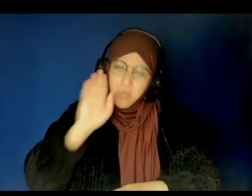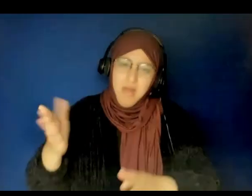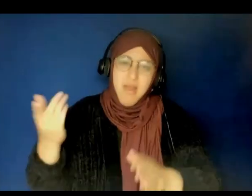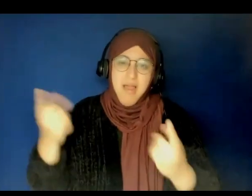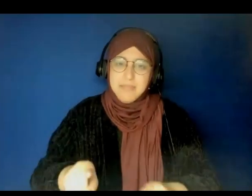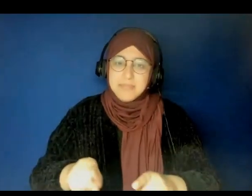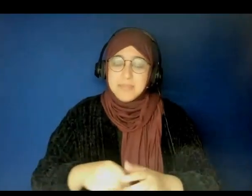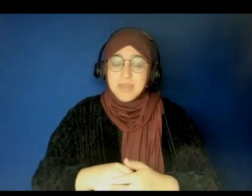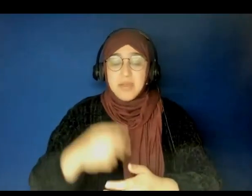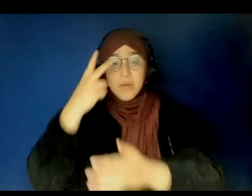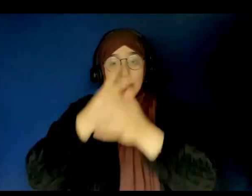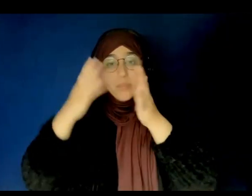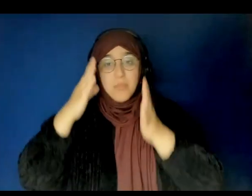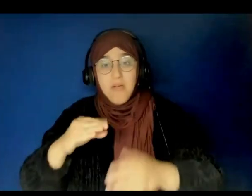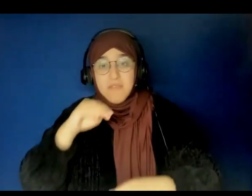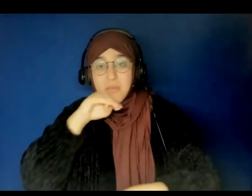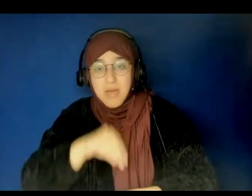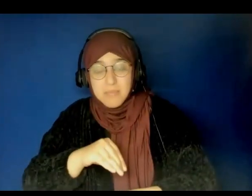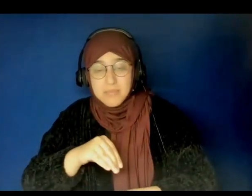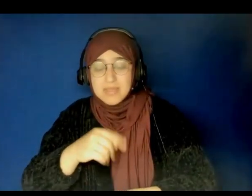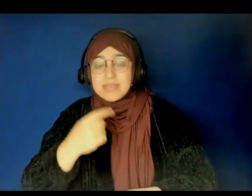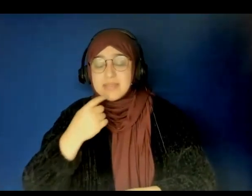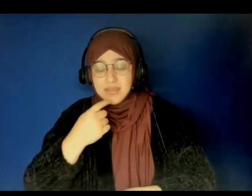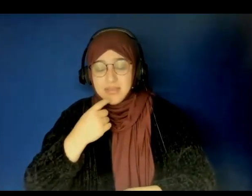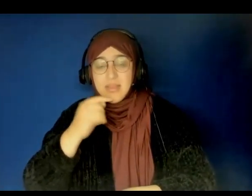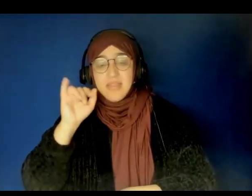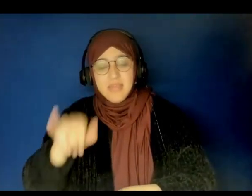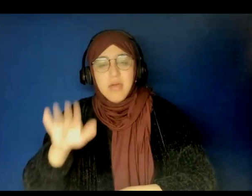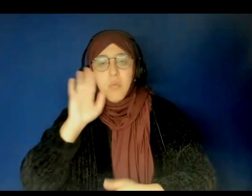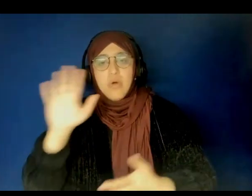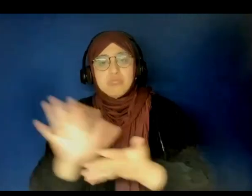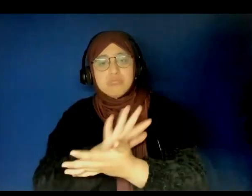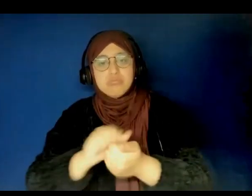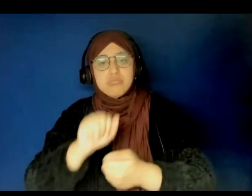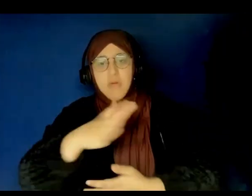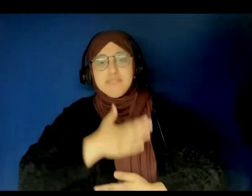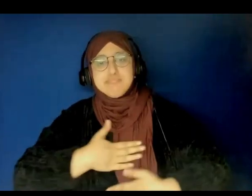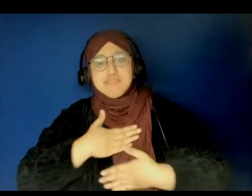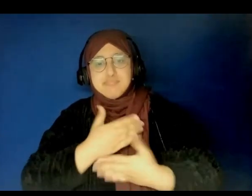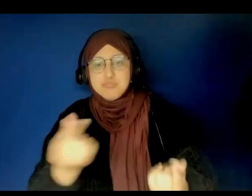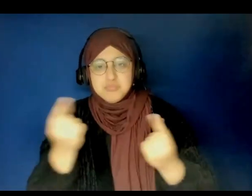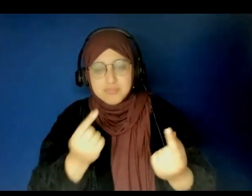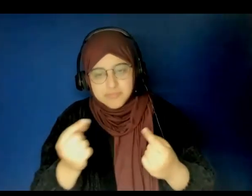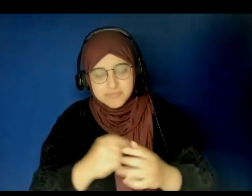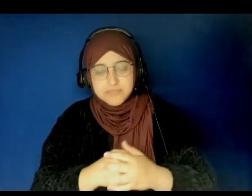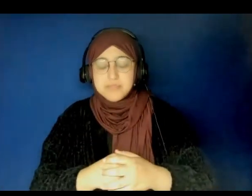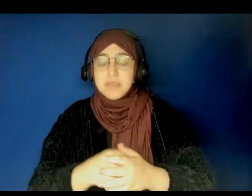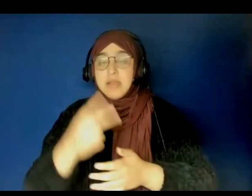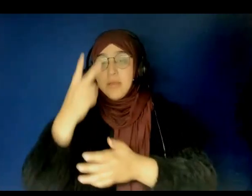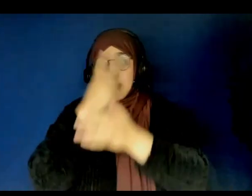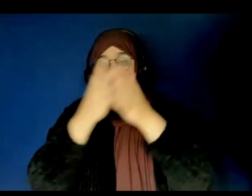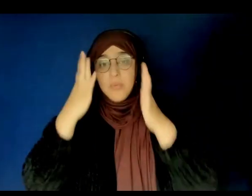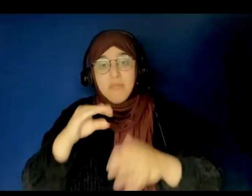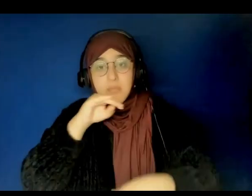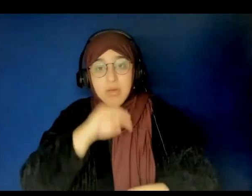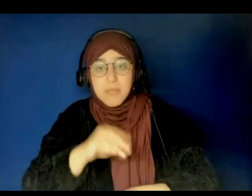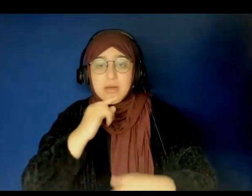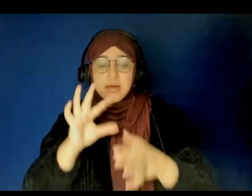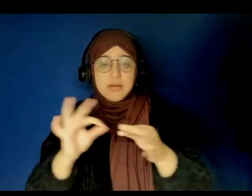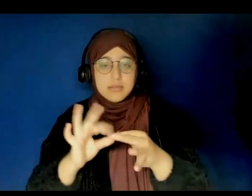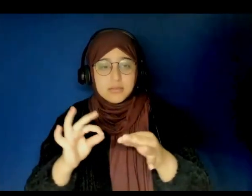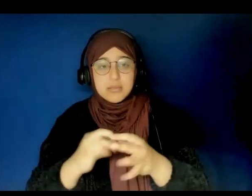said, destroy our pleasures. He used to say, أَكْثِرُوا مِنْ ذِكْرِ هَذِمِ اللَّذَّاتِ أي